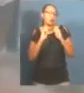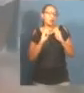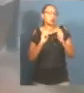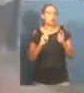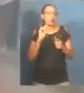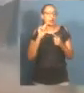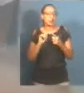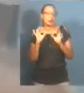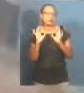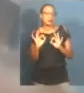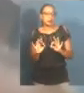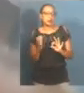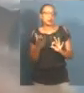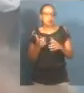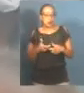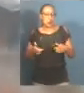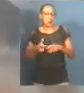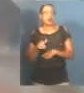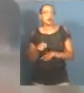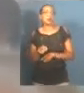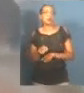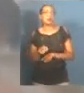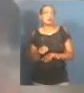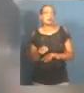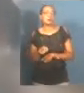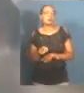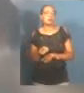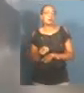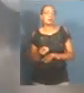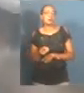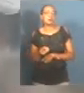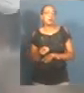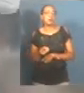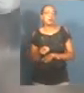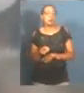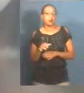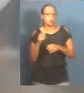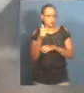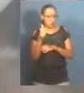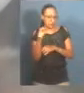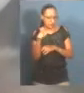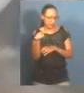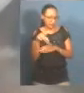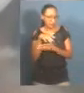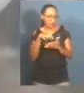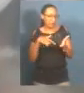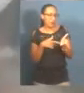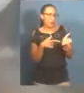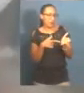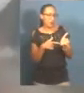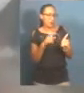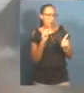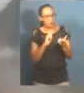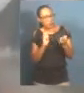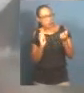l'objet pour lequel on a fait le Congrès, et l'objet qui a été rappelé par vous-même dans le rapport que j'ai sous les yeux, et